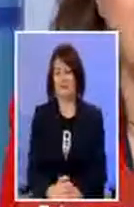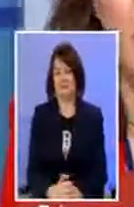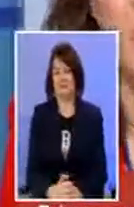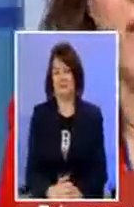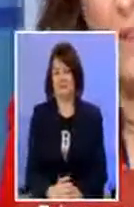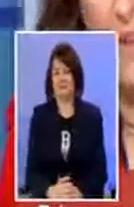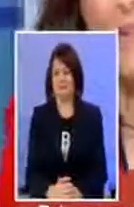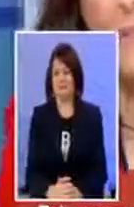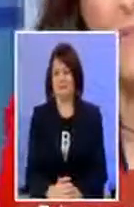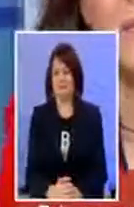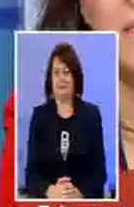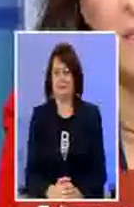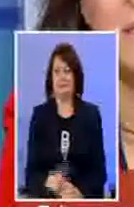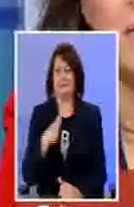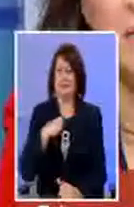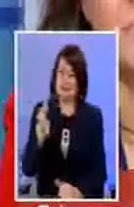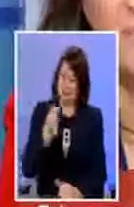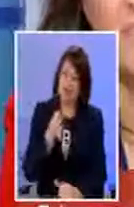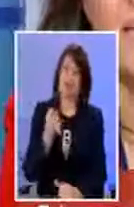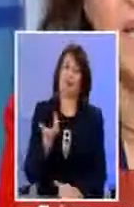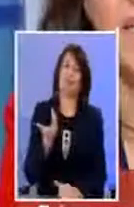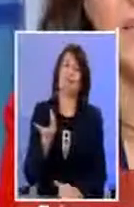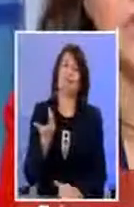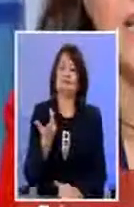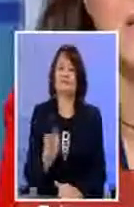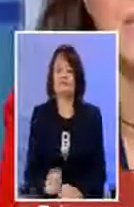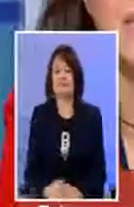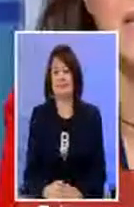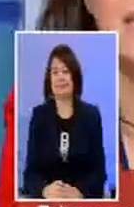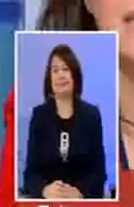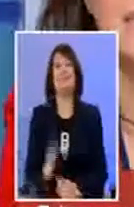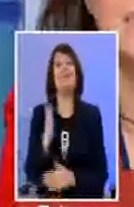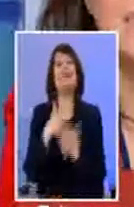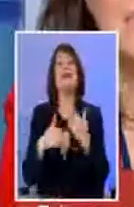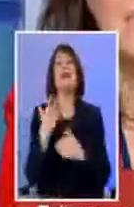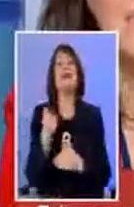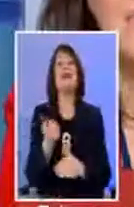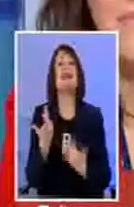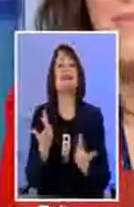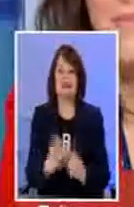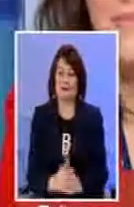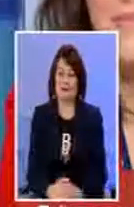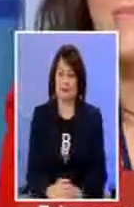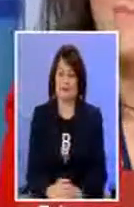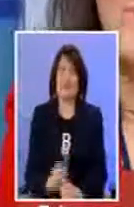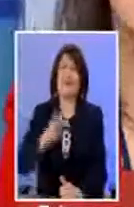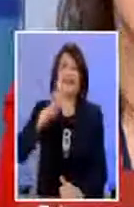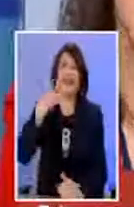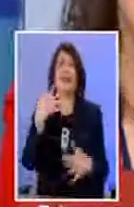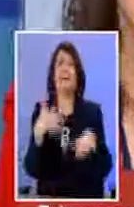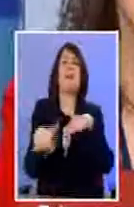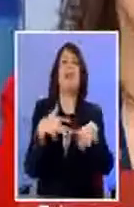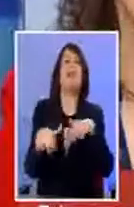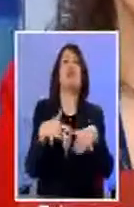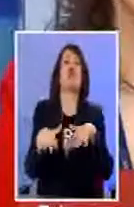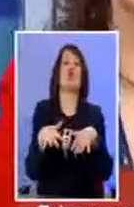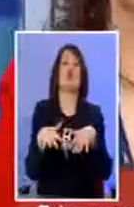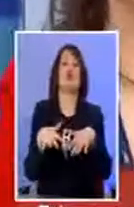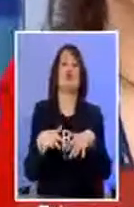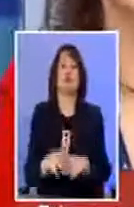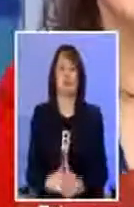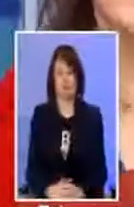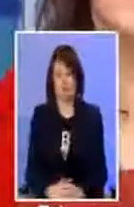Κύριε Παπαδόπουλε, αν θέλετε πείτε μας ποια ακριβώς είναι η αναπηρία σας. Εγώ είμαι τετραπληγικός. Έσπασα